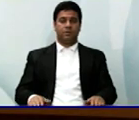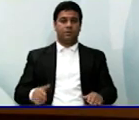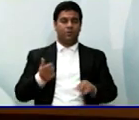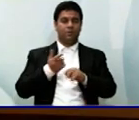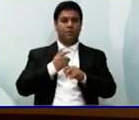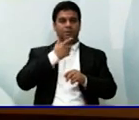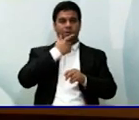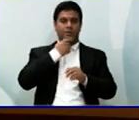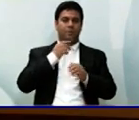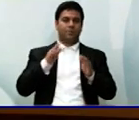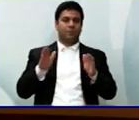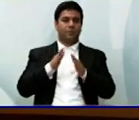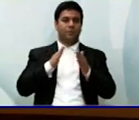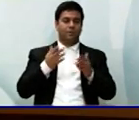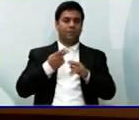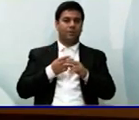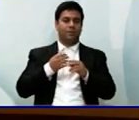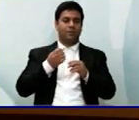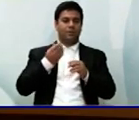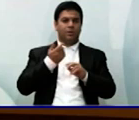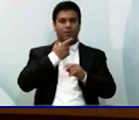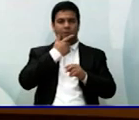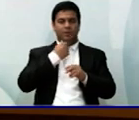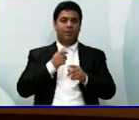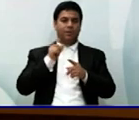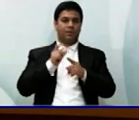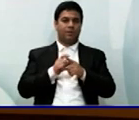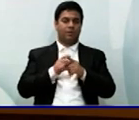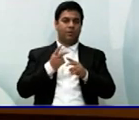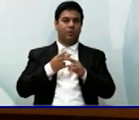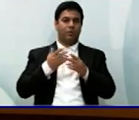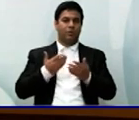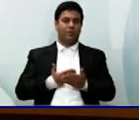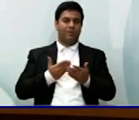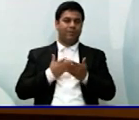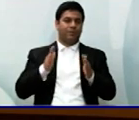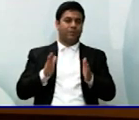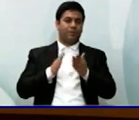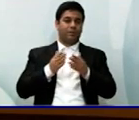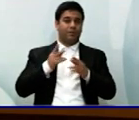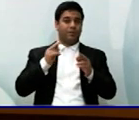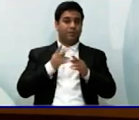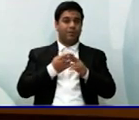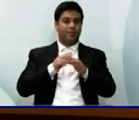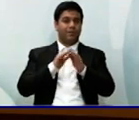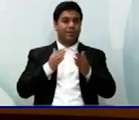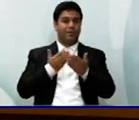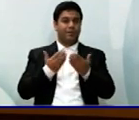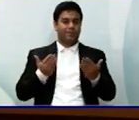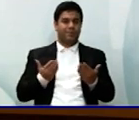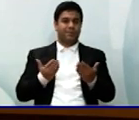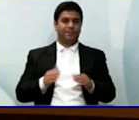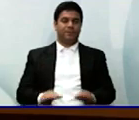Замечательное исполнение, прекрасные слова, жизнеутверждающая мелодия. Не правда ли, ребята?